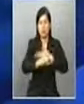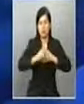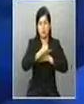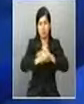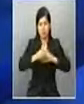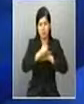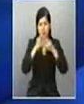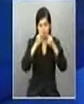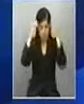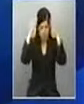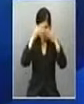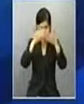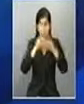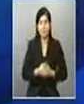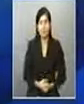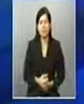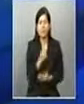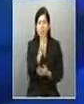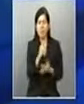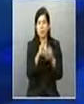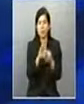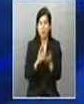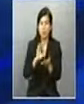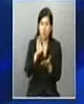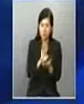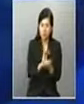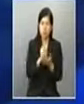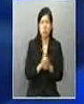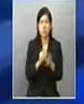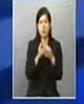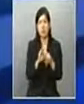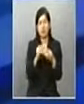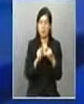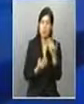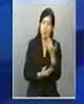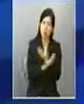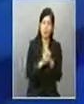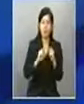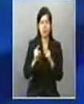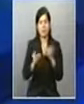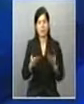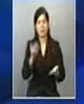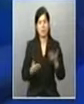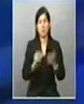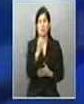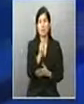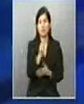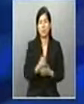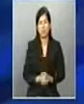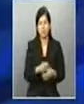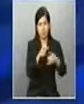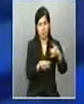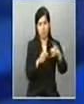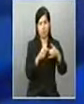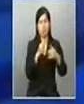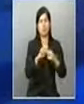ของต้นปีแบบนี้จะเป็นจังหวะการลงทุนหรือว่าจะมีโอกาสอย่างไรกันบ้างค่ะไปพูดคุยกันนะคะจากทางด้านของคุณยศพลแส